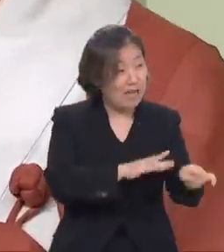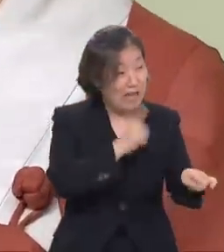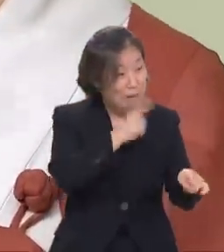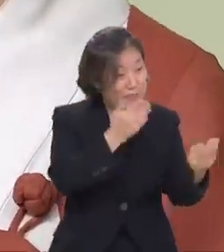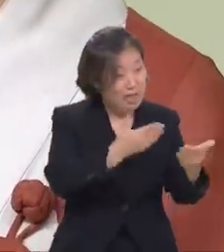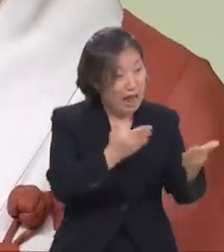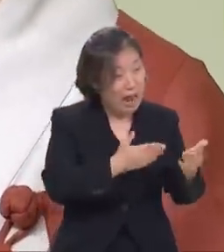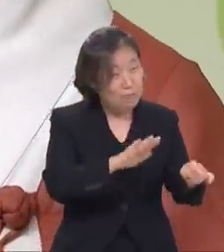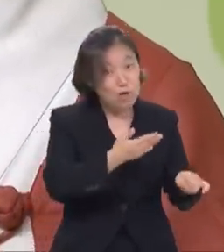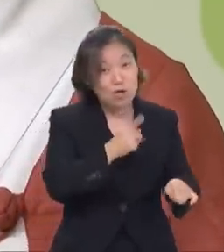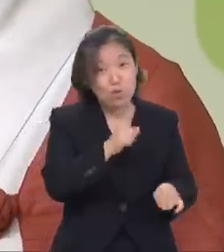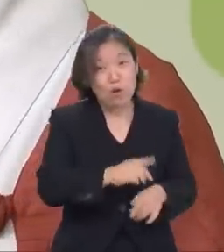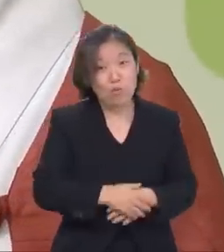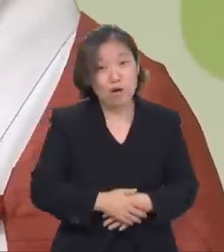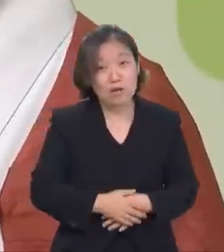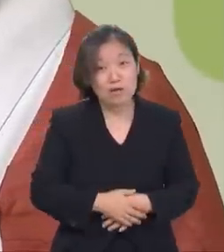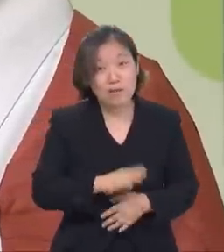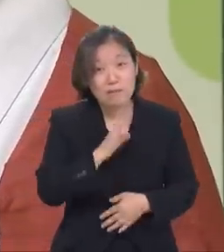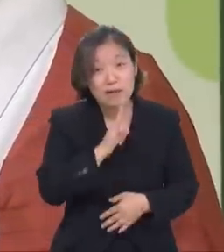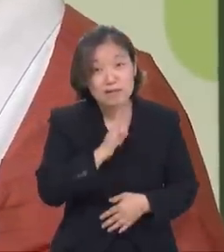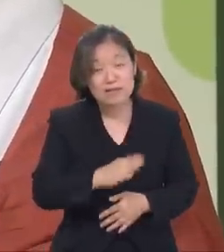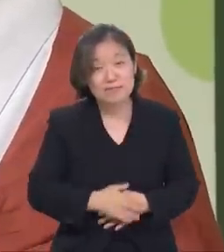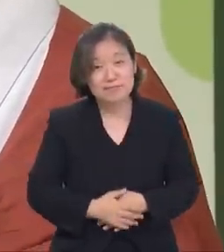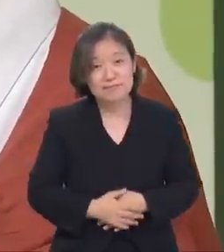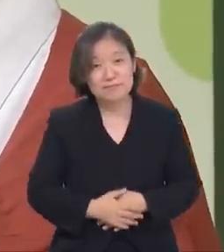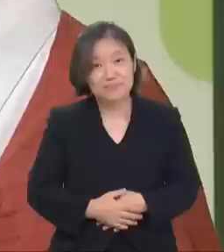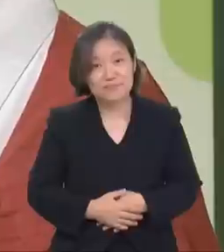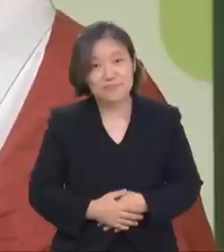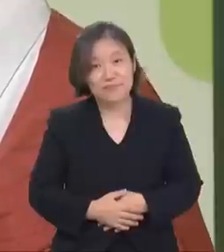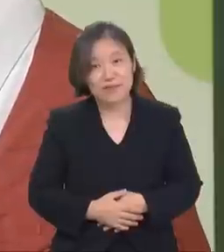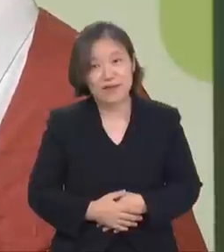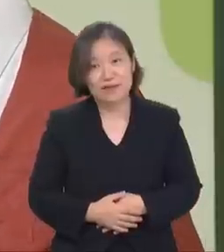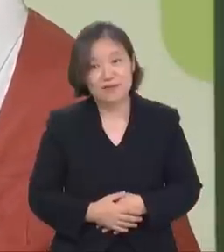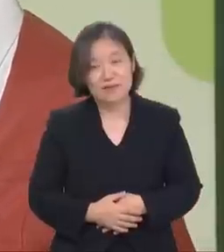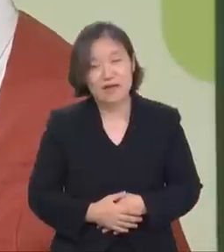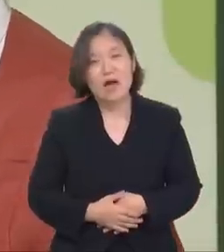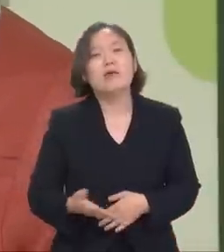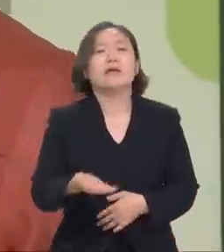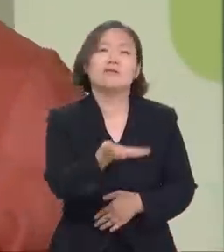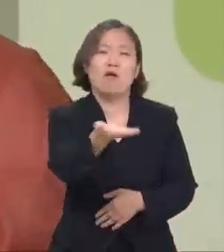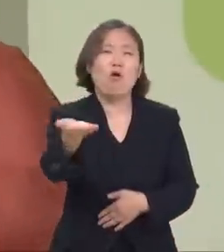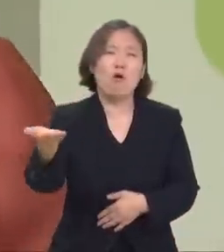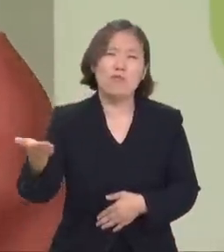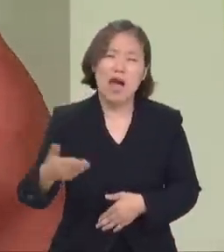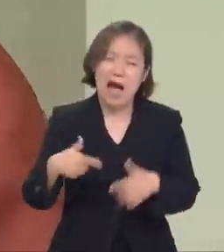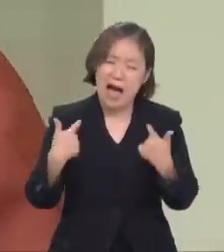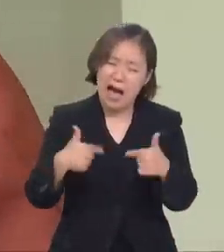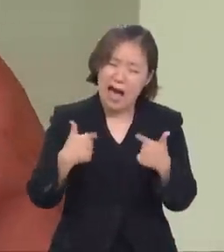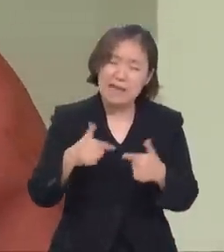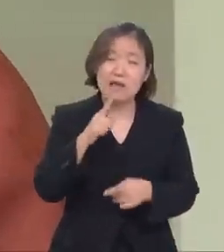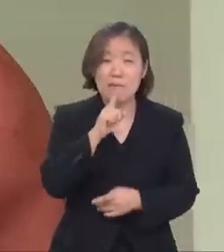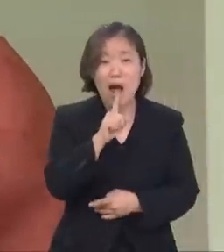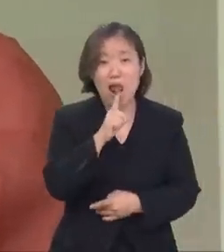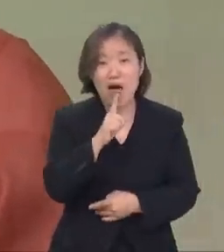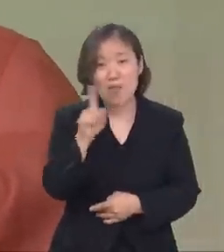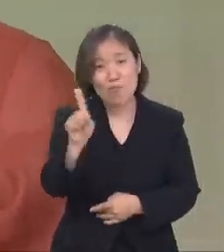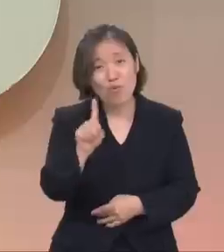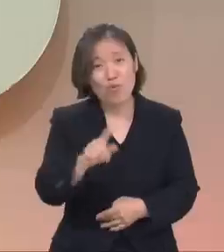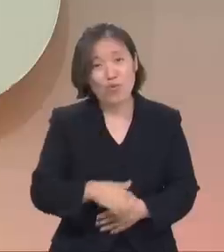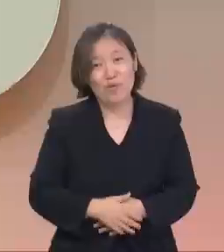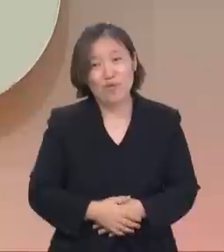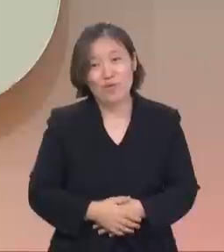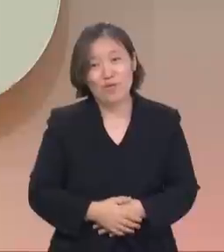습관이고이 모든게 다 인연법입니다 그래서 우리 불자분께 제가 늘 귀가 따갑도록 드리는 말씀이